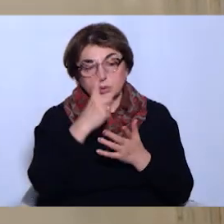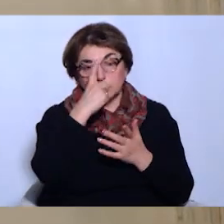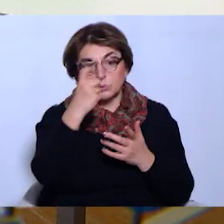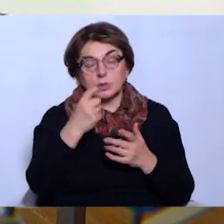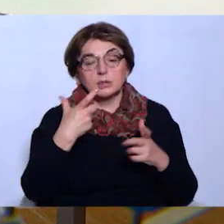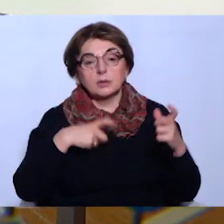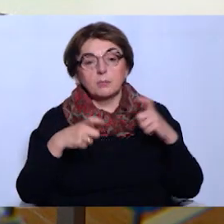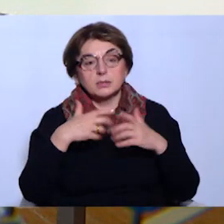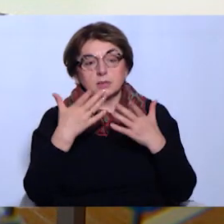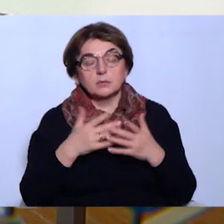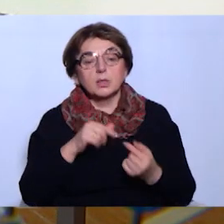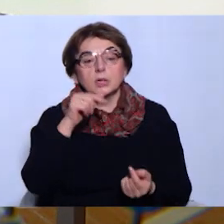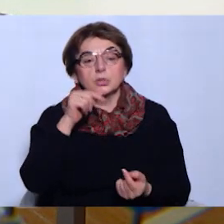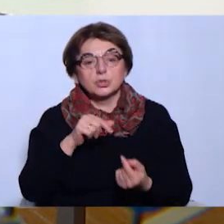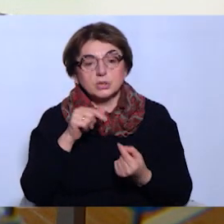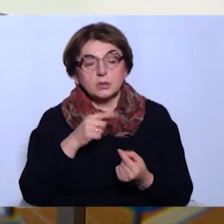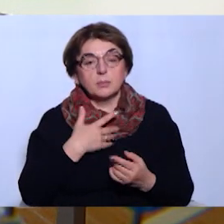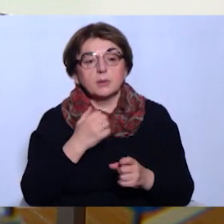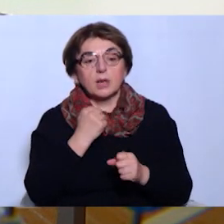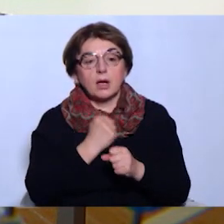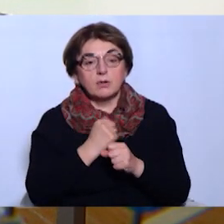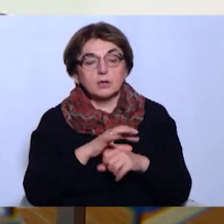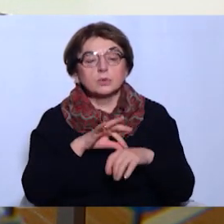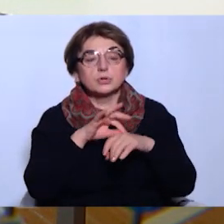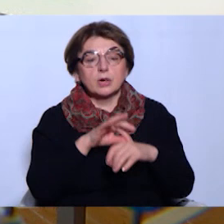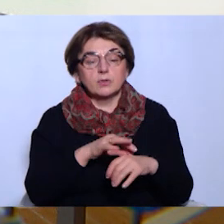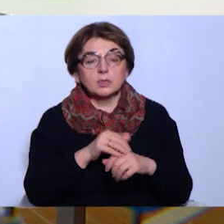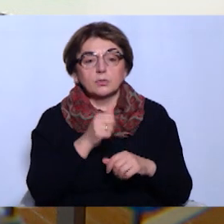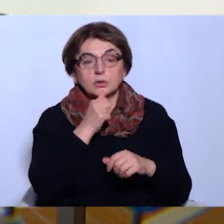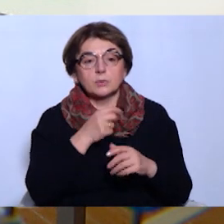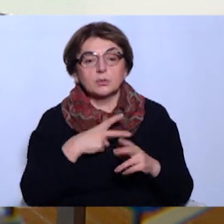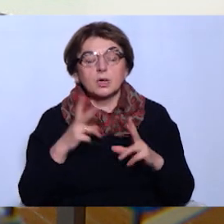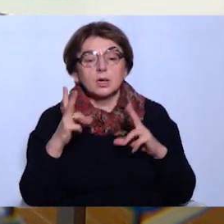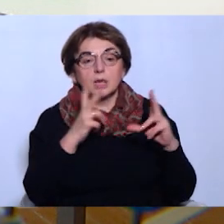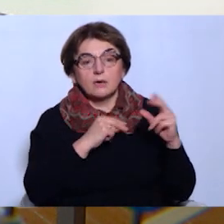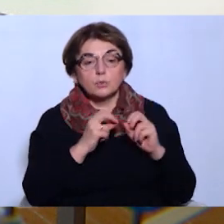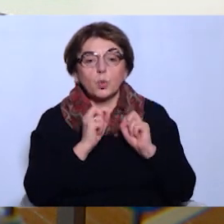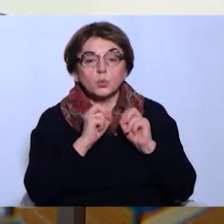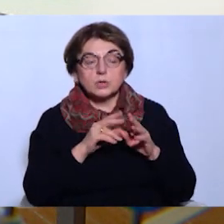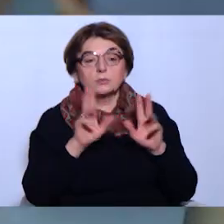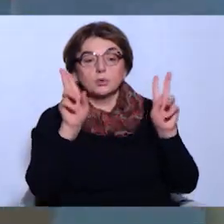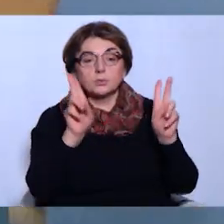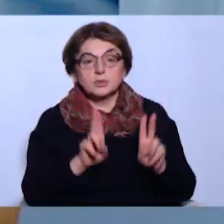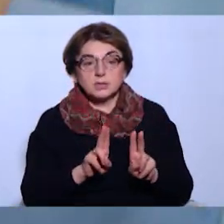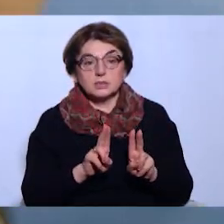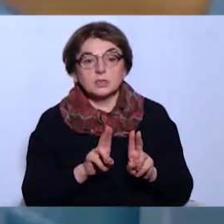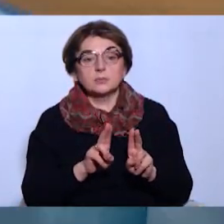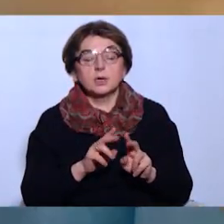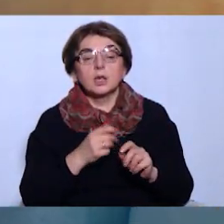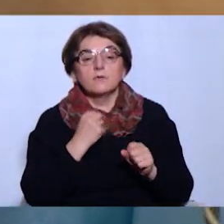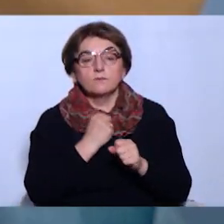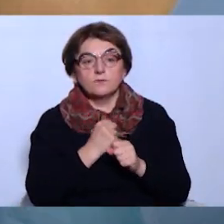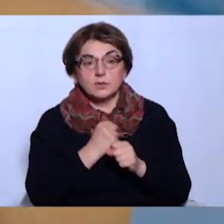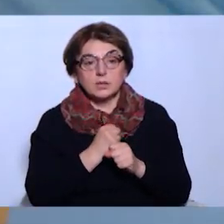შეატყობინეთ მასწავლებელს. მეც შესაბამისად, რადგან ვაპირებ ჩავატარო ექსპერიმენტი, ვითვალისწინებ უსაფრთხოების წესებს,